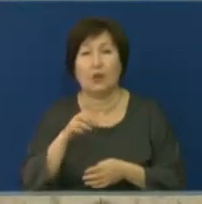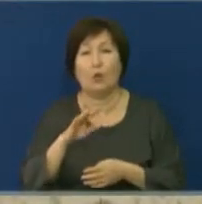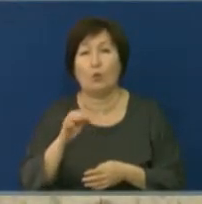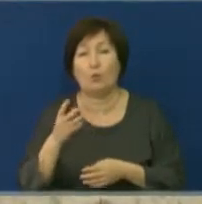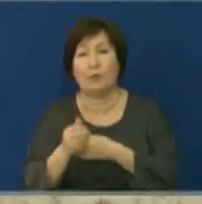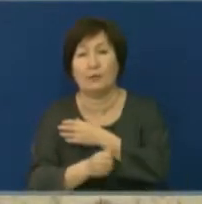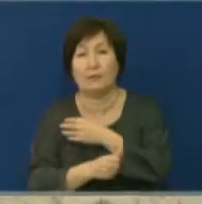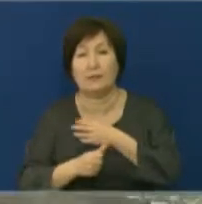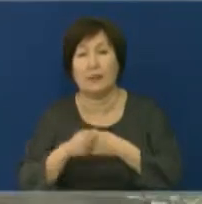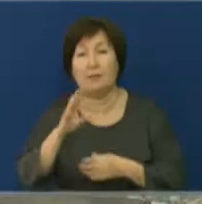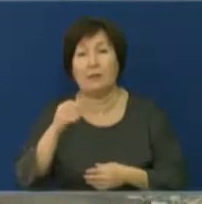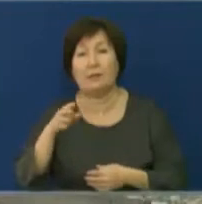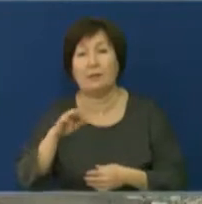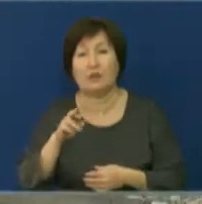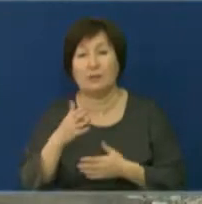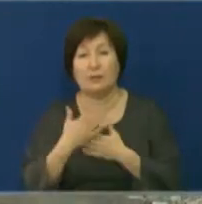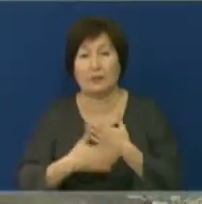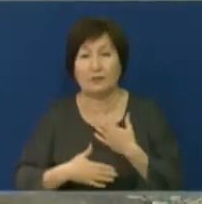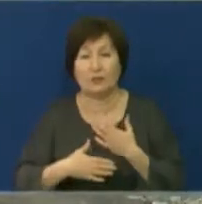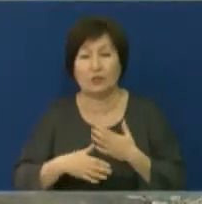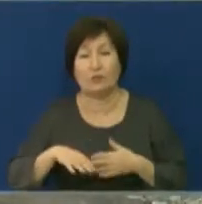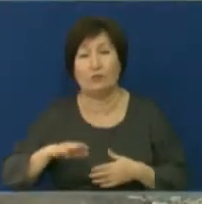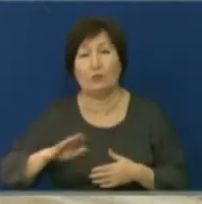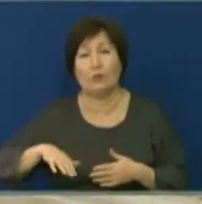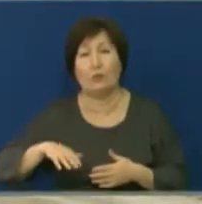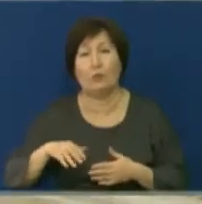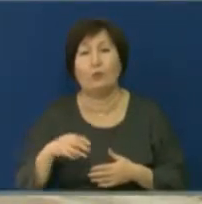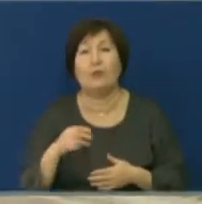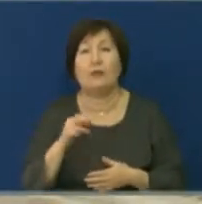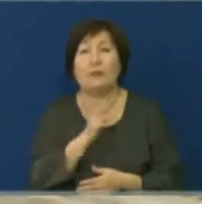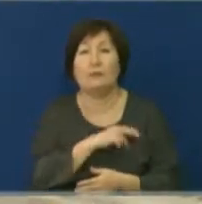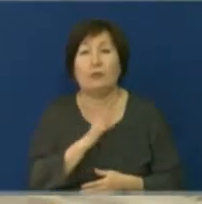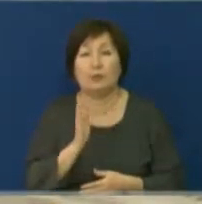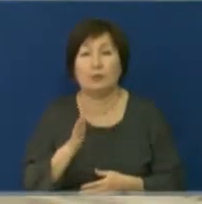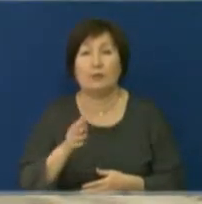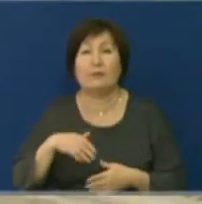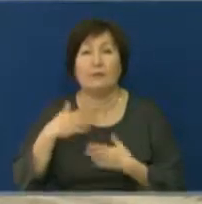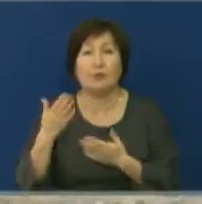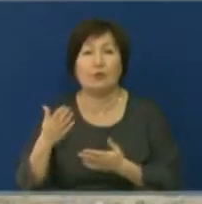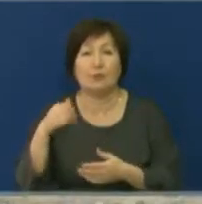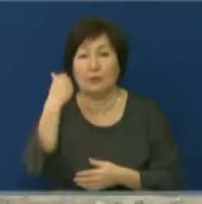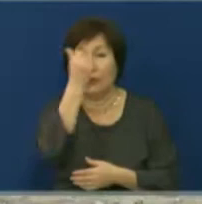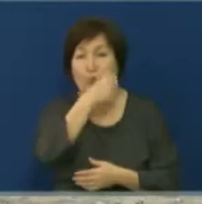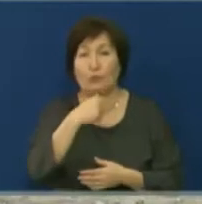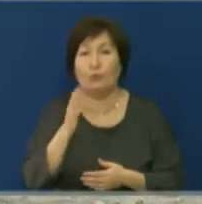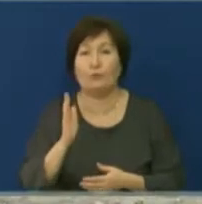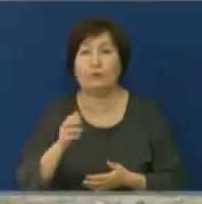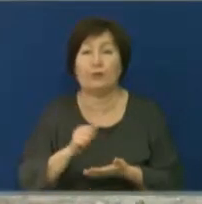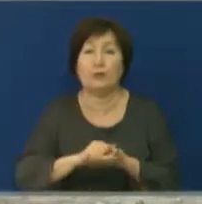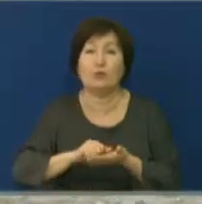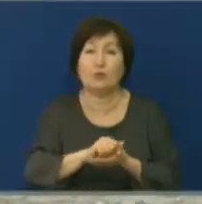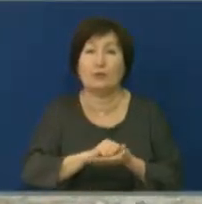После завершения работ по выравниванию в следующем году здесь будет проложен асфальт. В целом работы по ремонту дорог